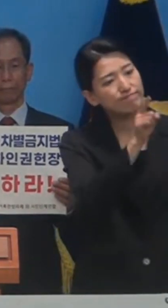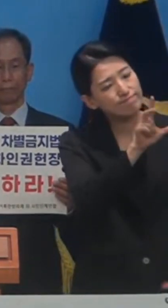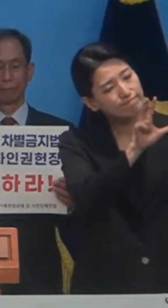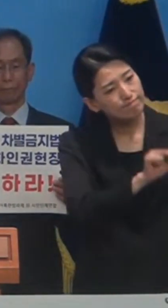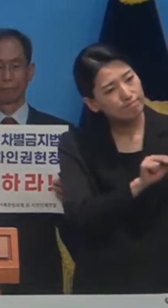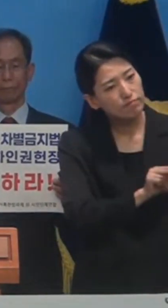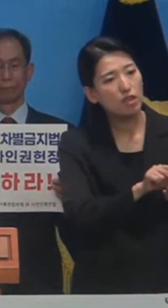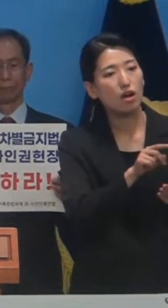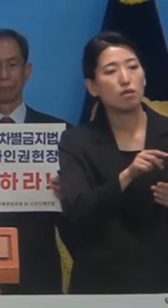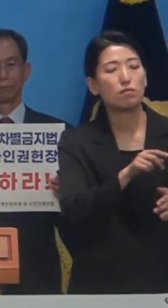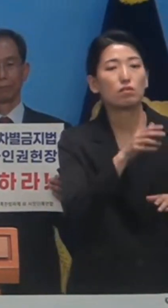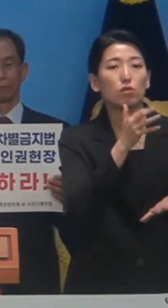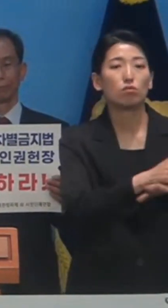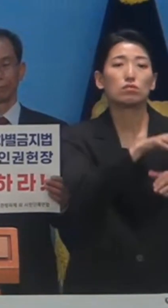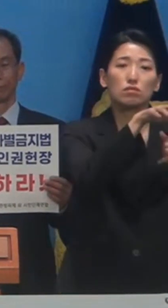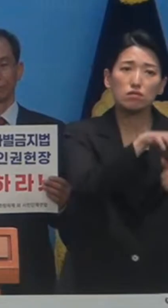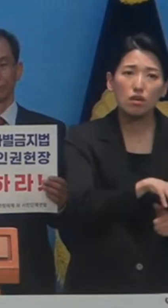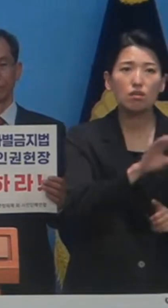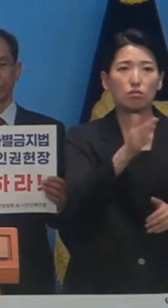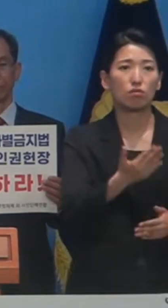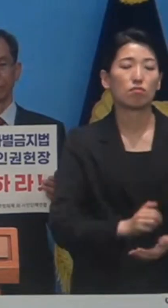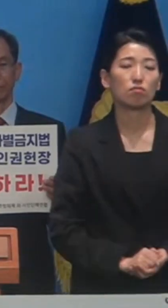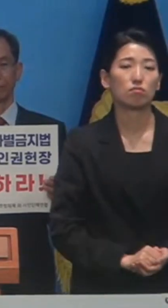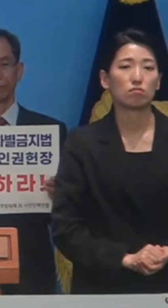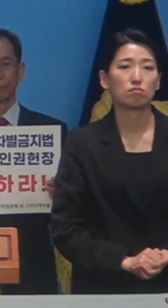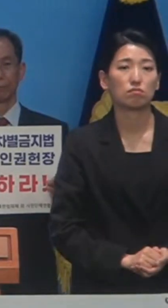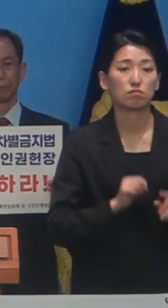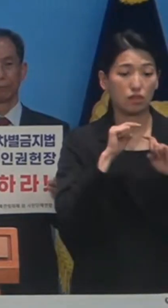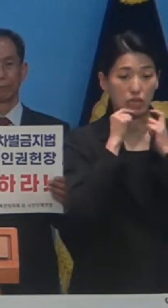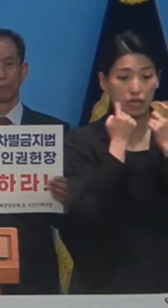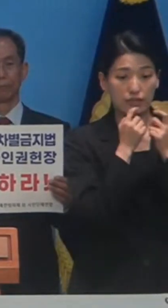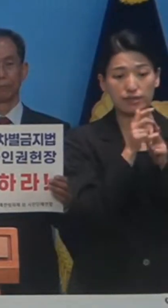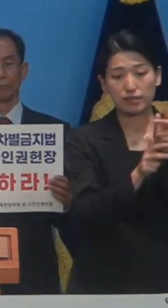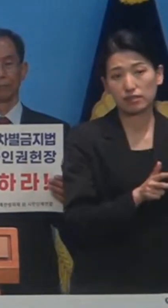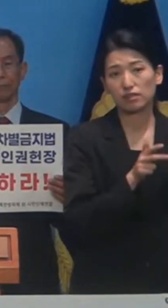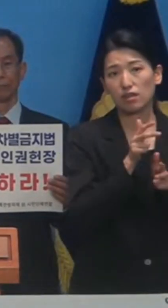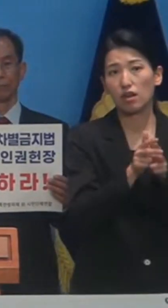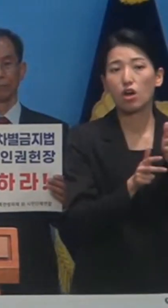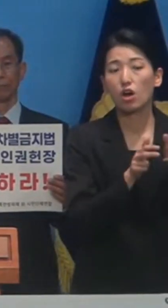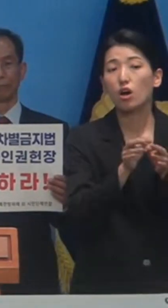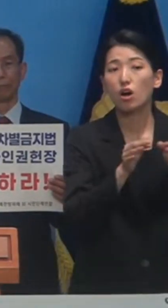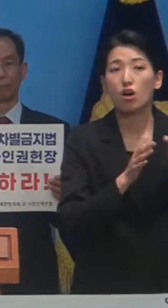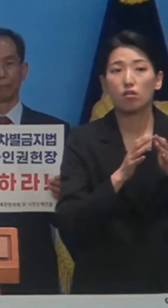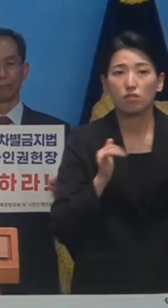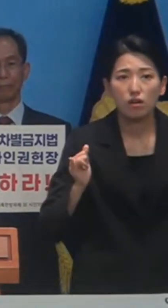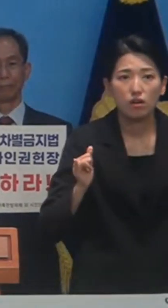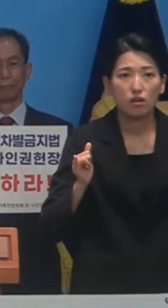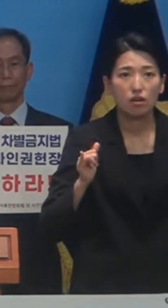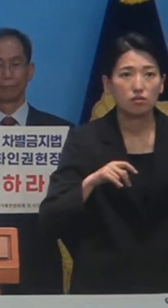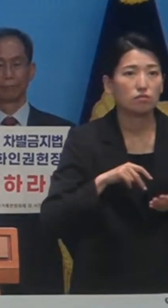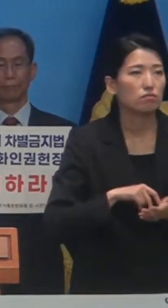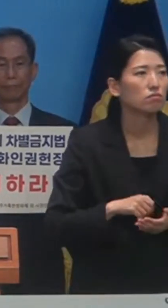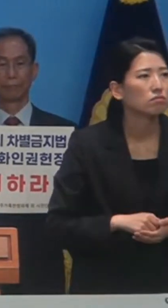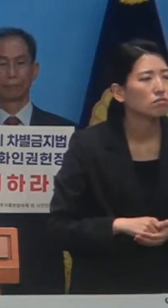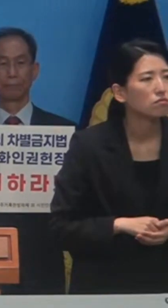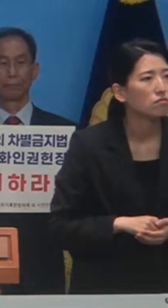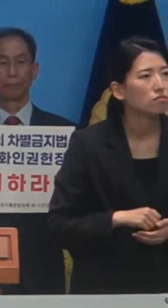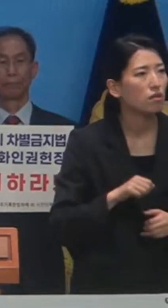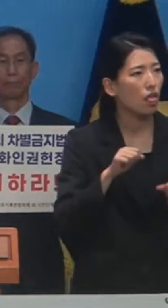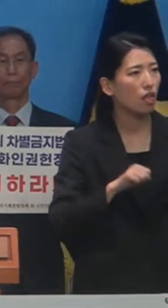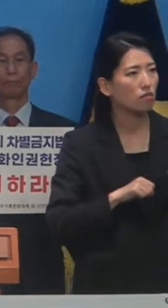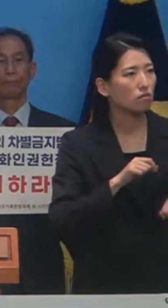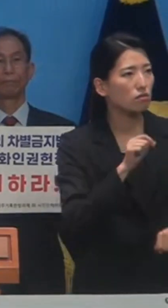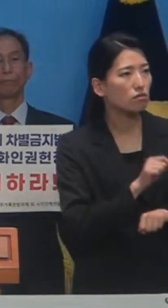있습니다. 또한 자영업자는 영세한 지역 선거에 감당할 수 없는 행정적